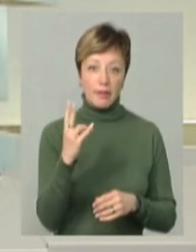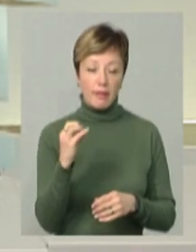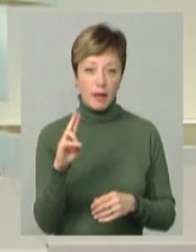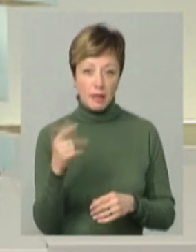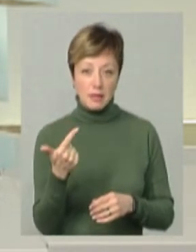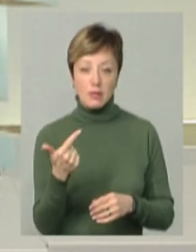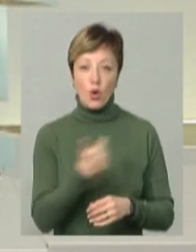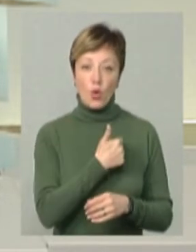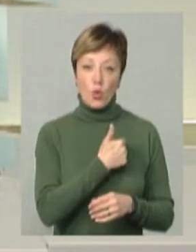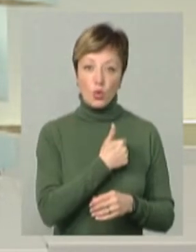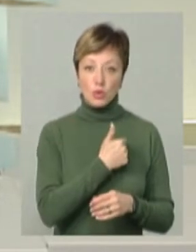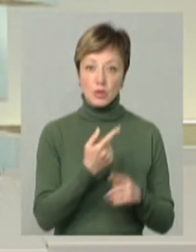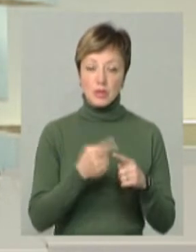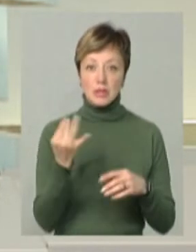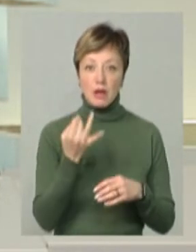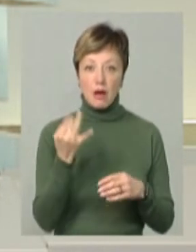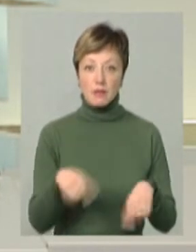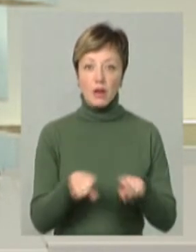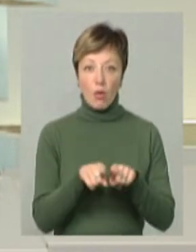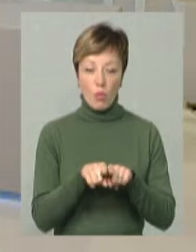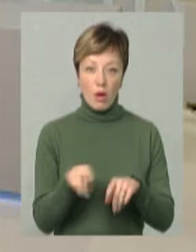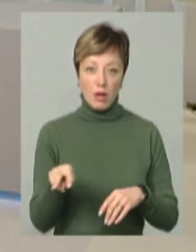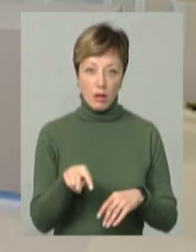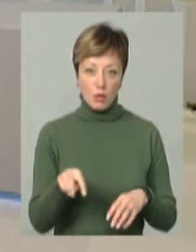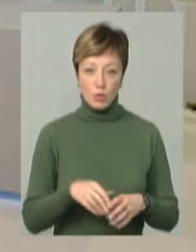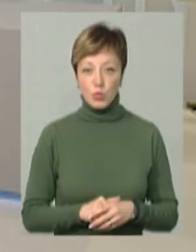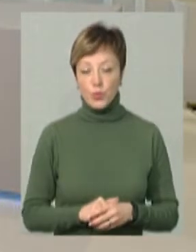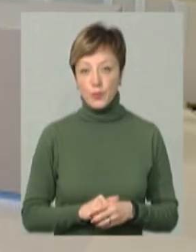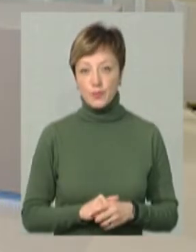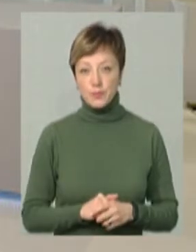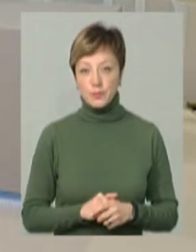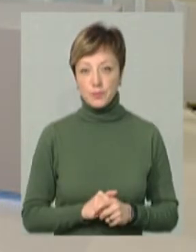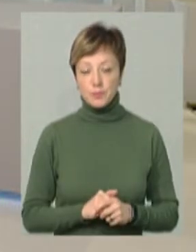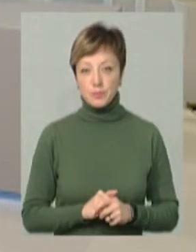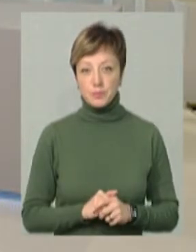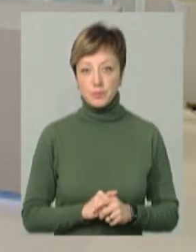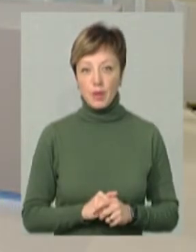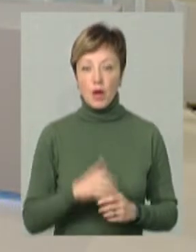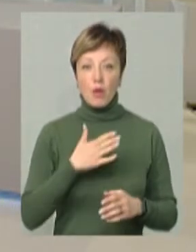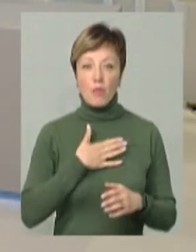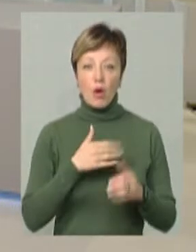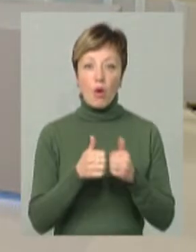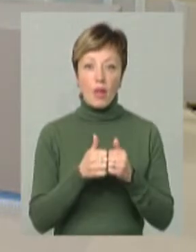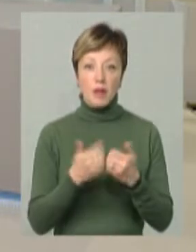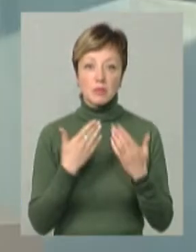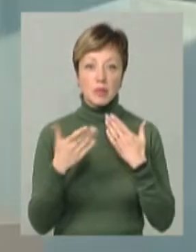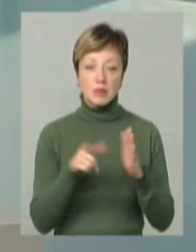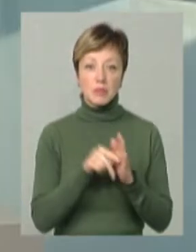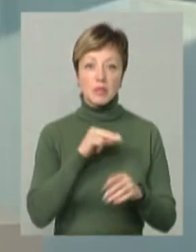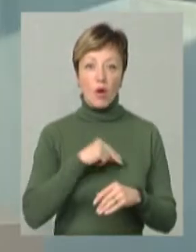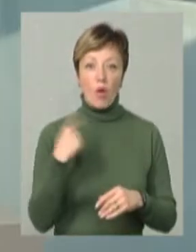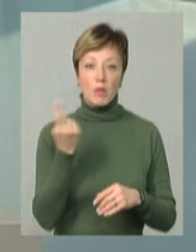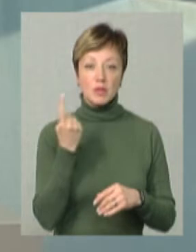тобто хочуть, ось цікавляться такою літературою. Мої колеги спілкувалися з працівниками